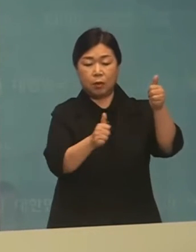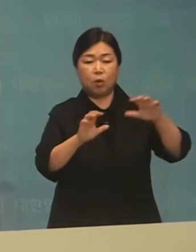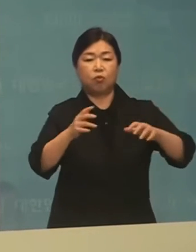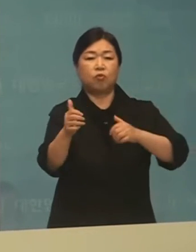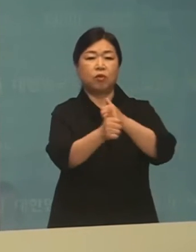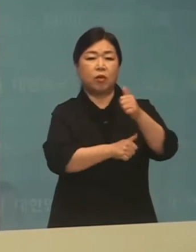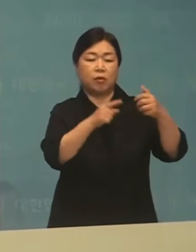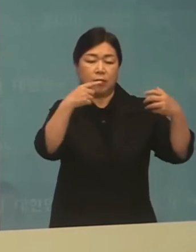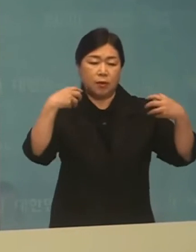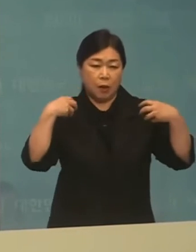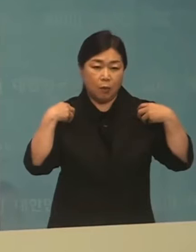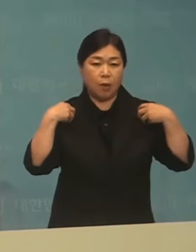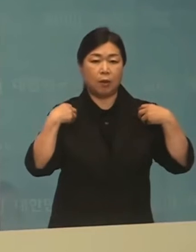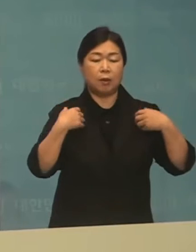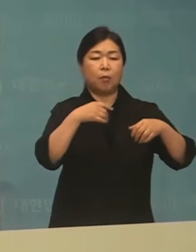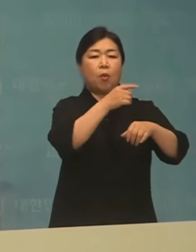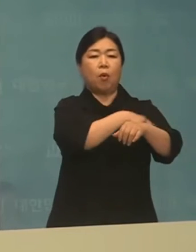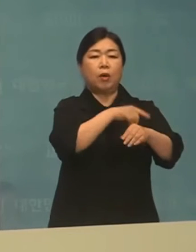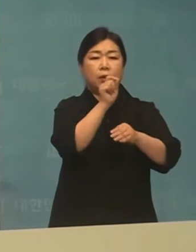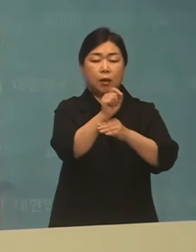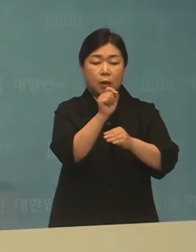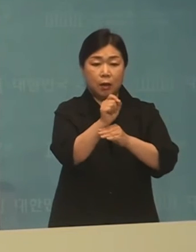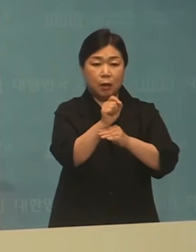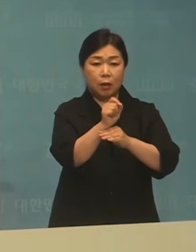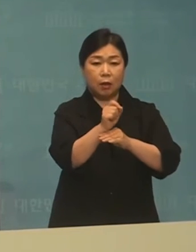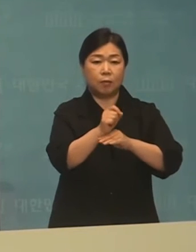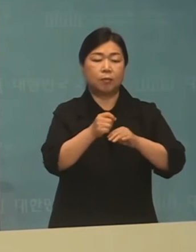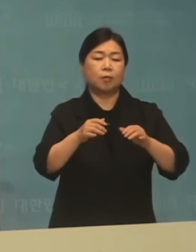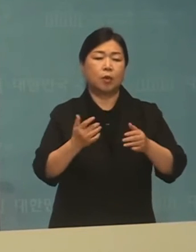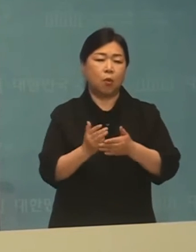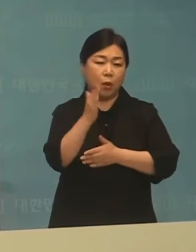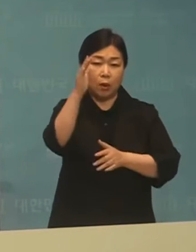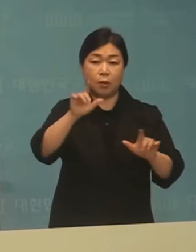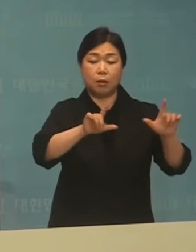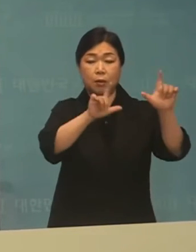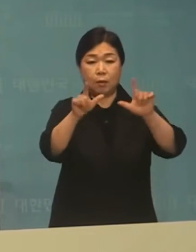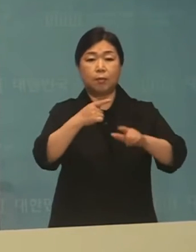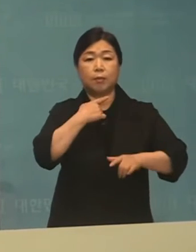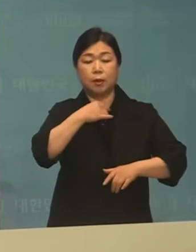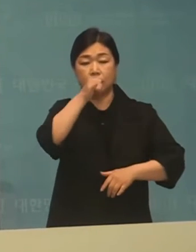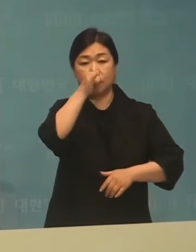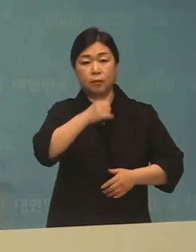국회의원, 장관, 대사 등 화려한 삶을 살았습니다.